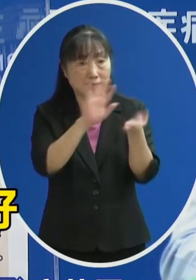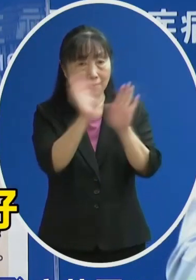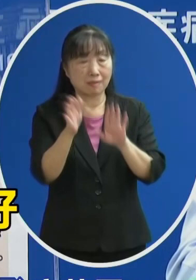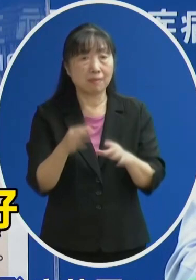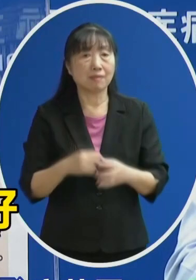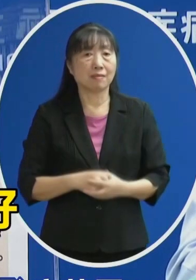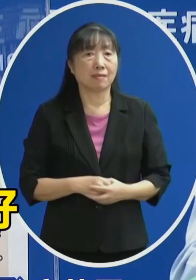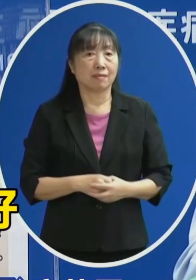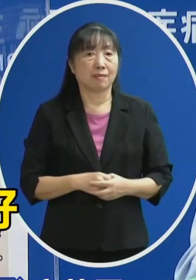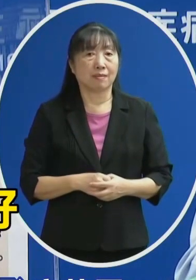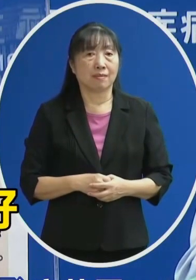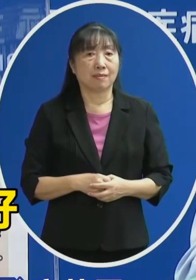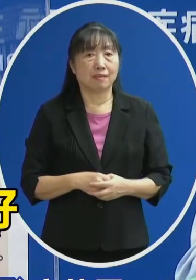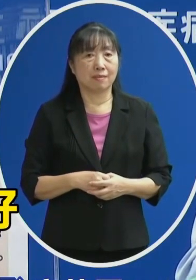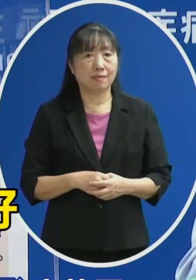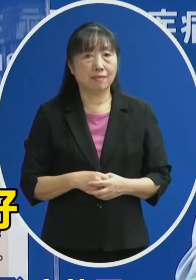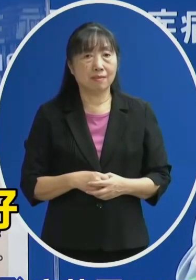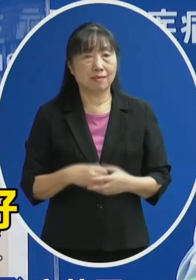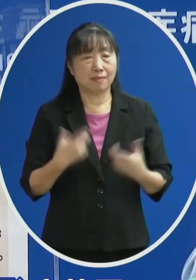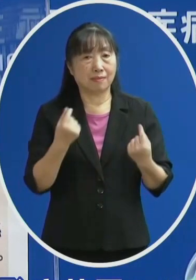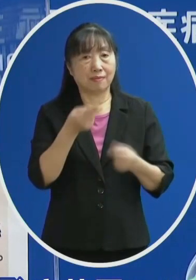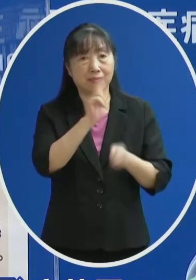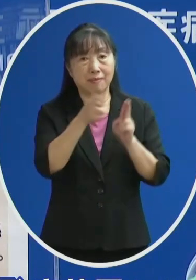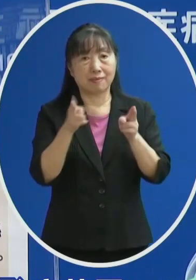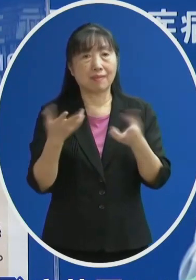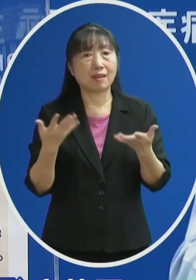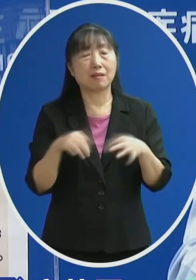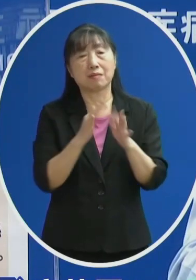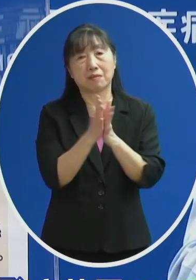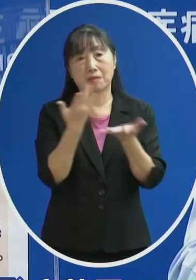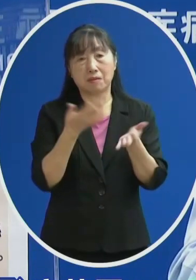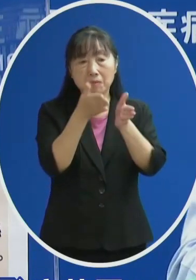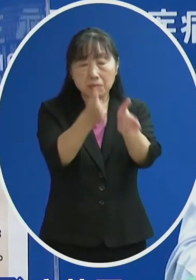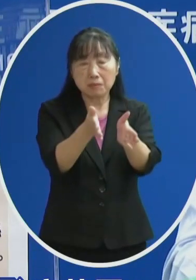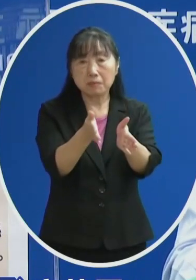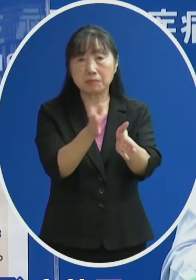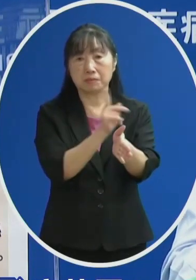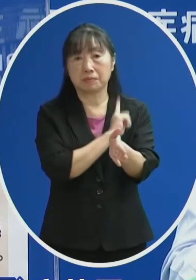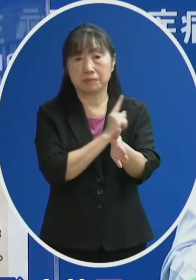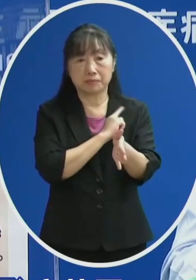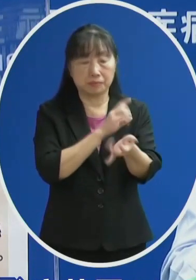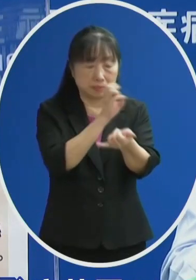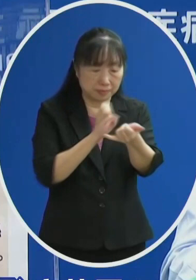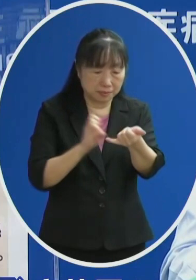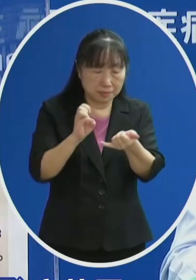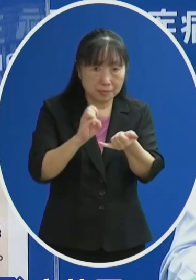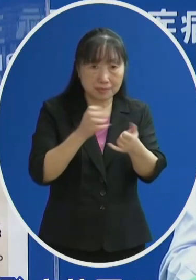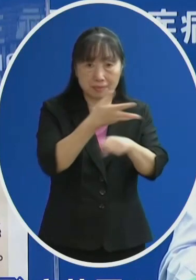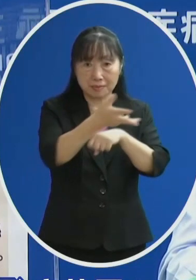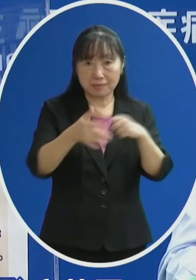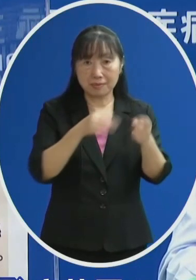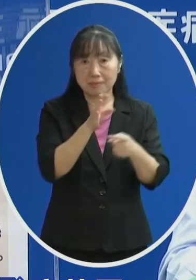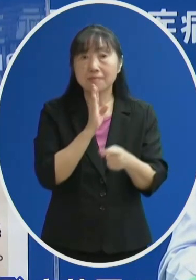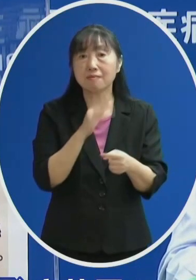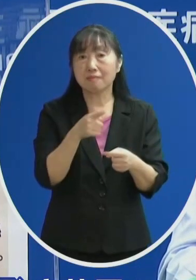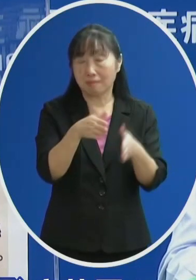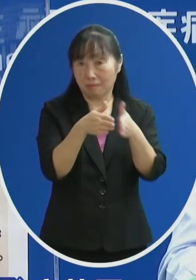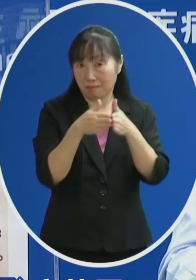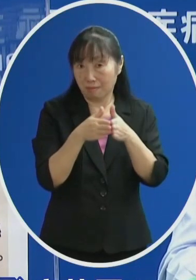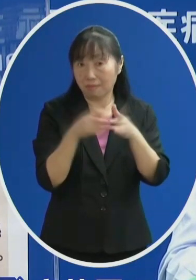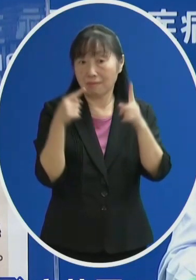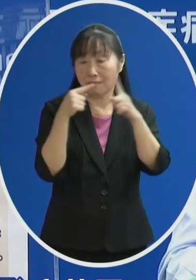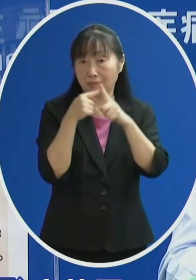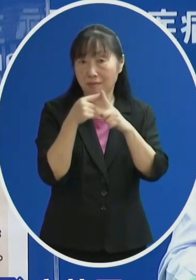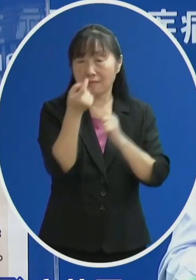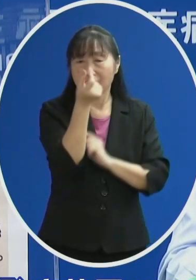况，好，所以我们会请好，不管是澎湖也好，金门也好，对于他离岛好相关的这种是不是有这样的需要，人